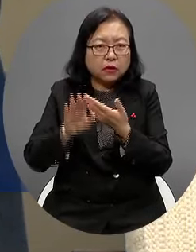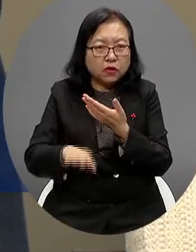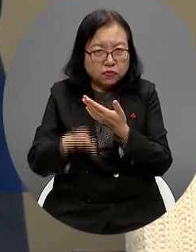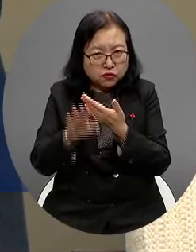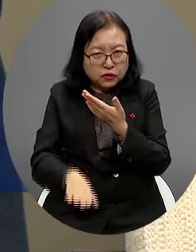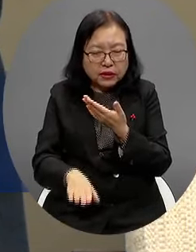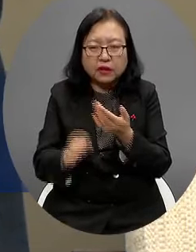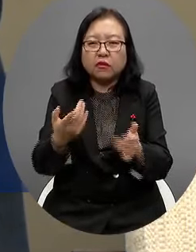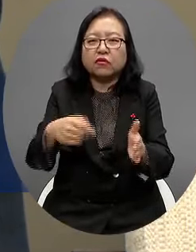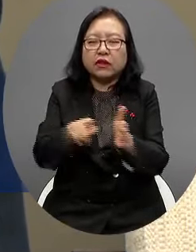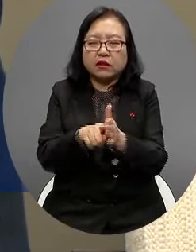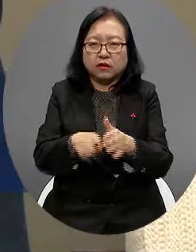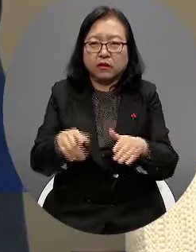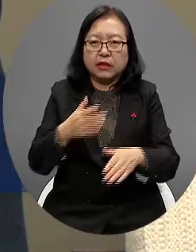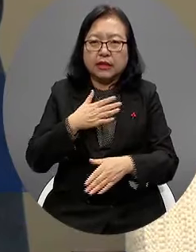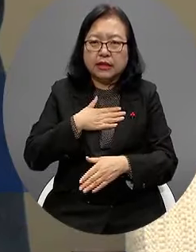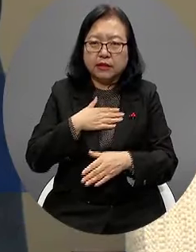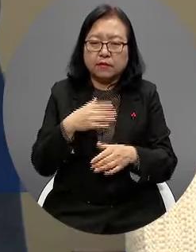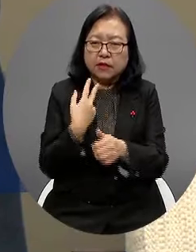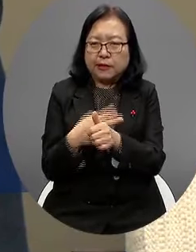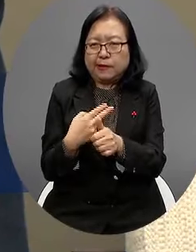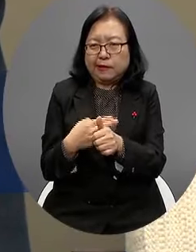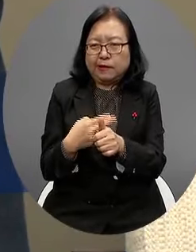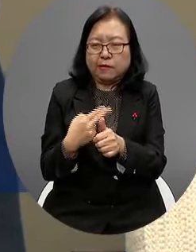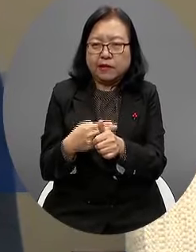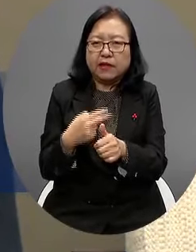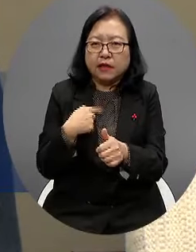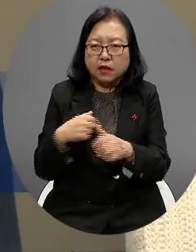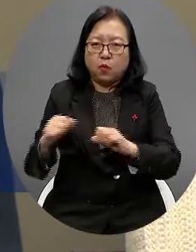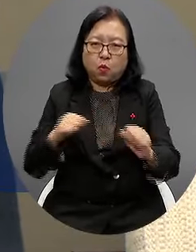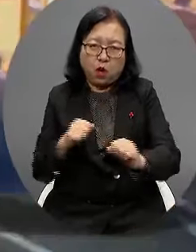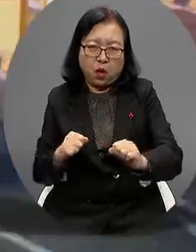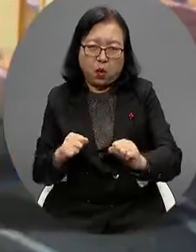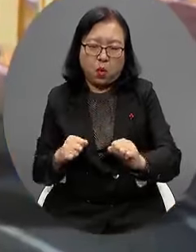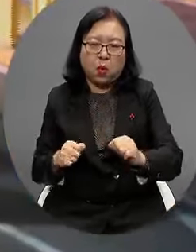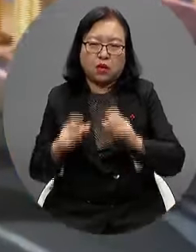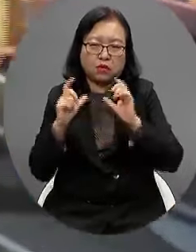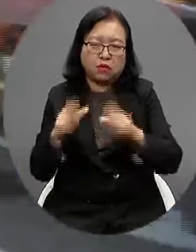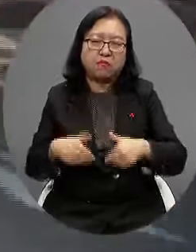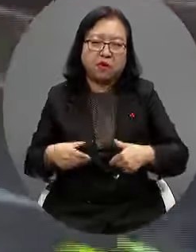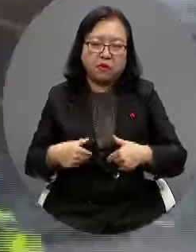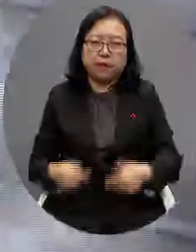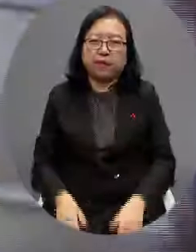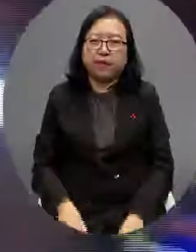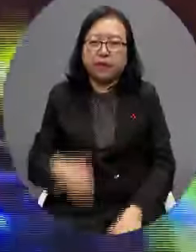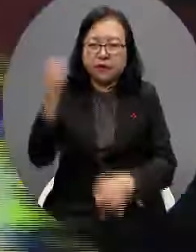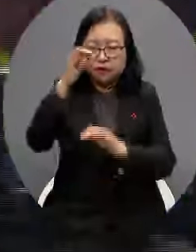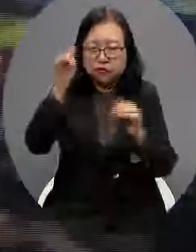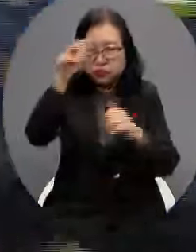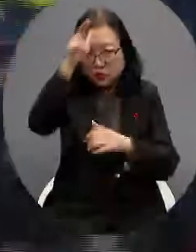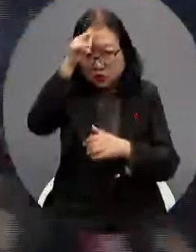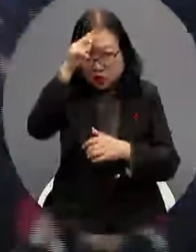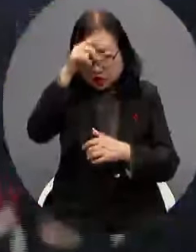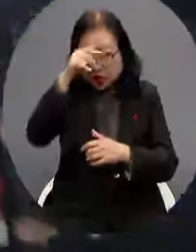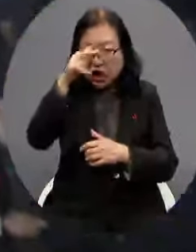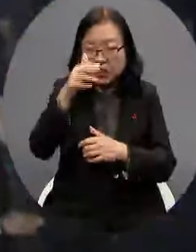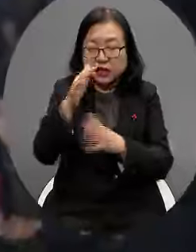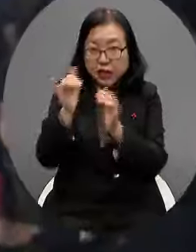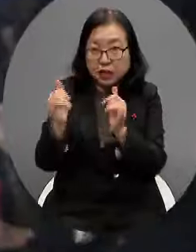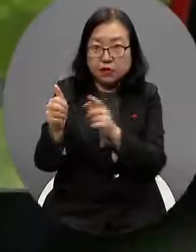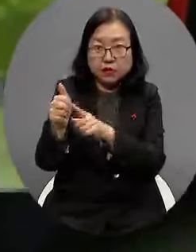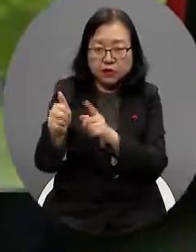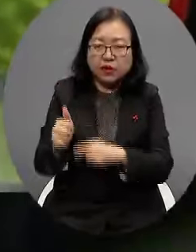지금 교수들이 다소간에 어렵더라도 나서야 된다 충북 경찰청 소속 한 경찰관은